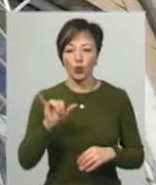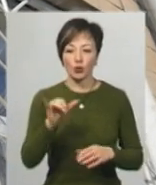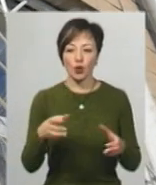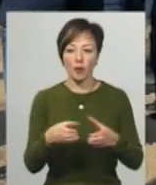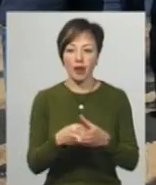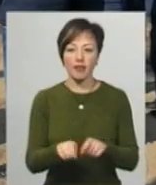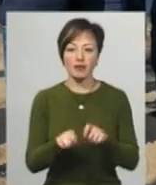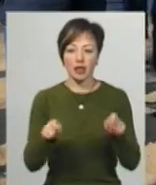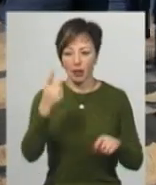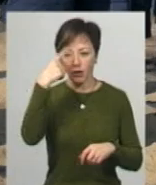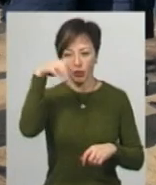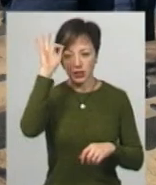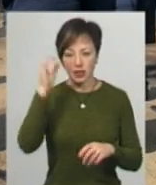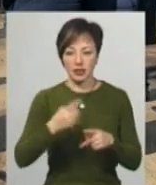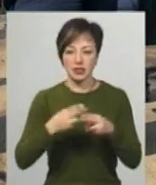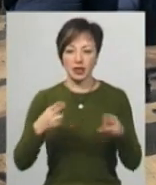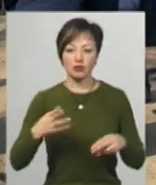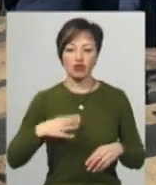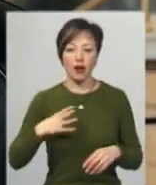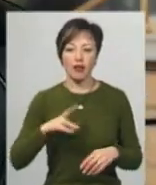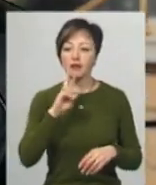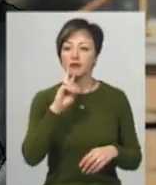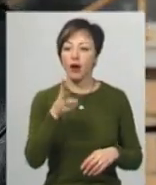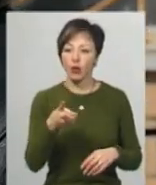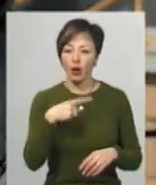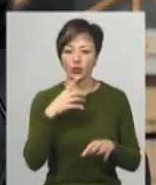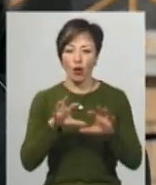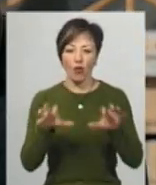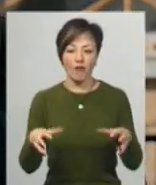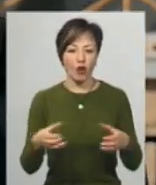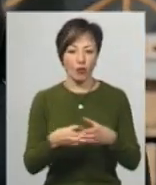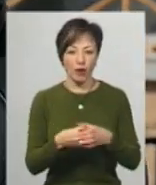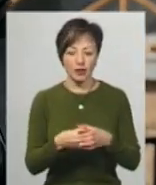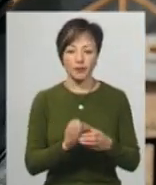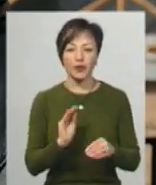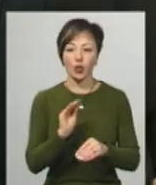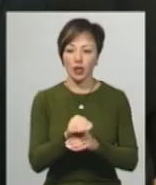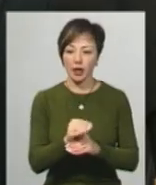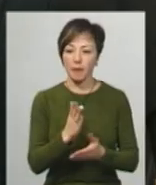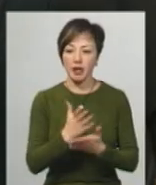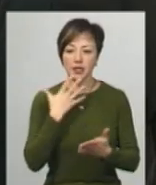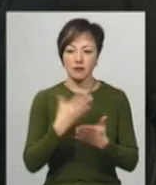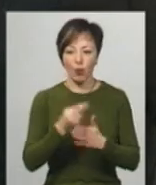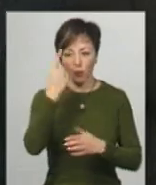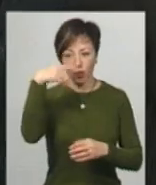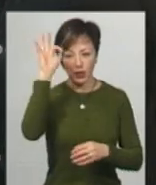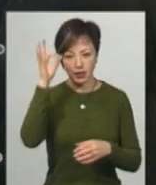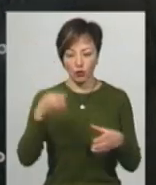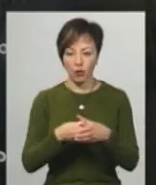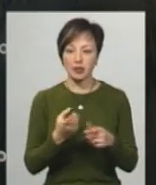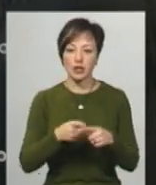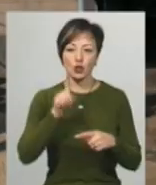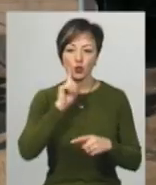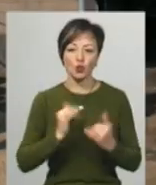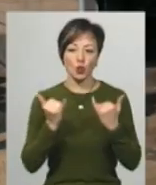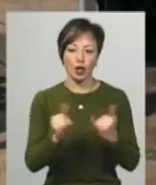на відкриття поліцейської станції чекали майже 2 роки, каже голова громади Анатолій Тимчук. Він додає, мати свого поліцейського у громаді – це зручно